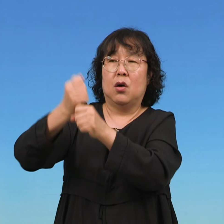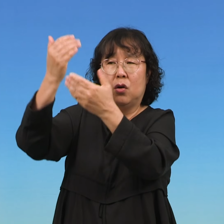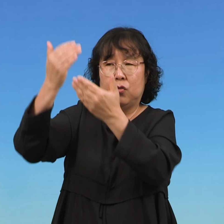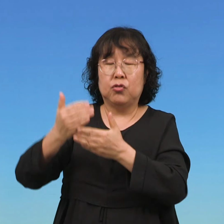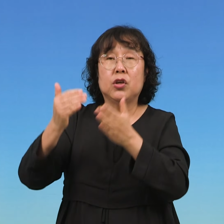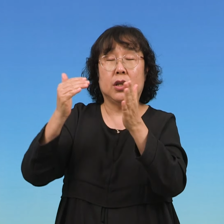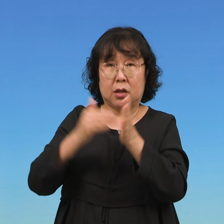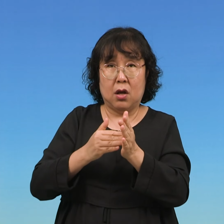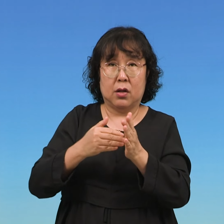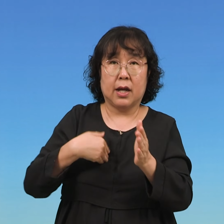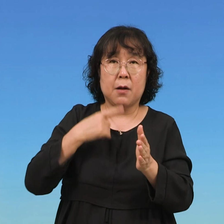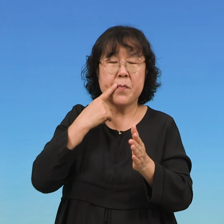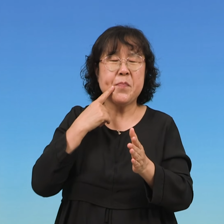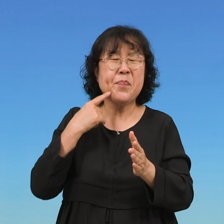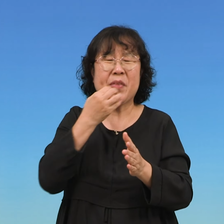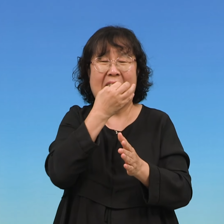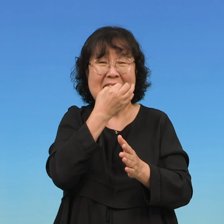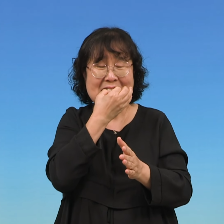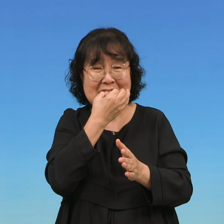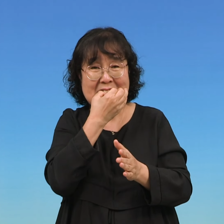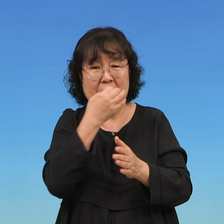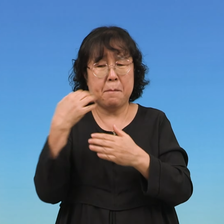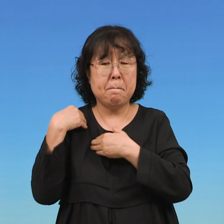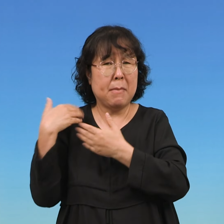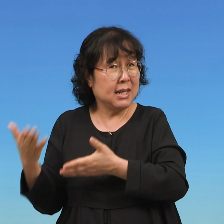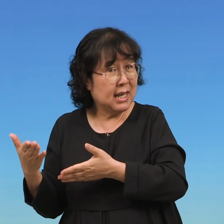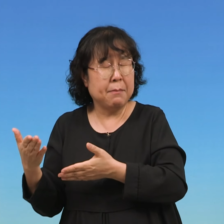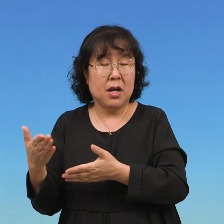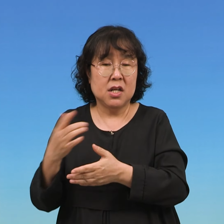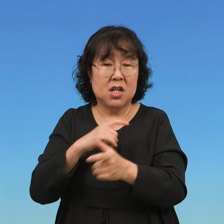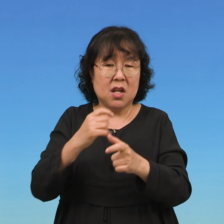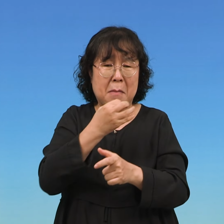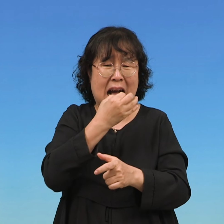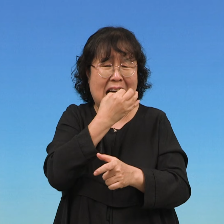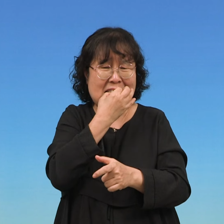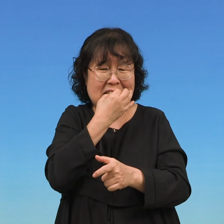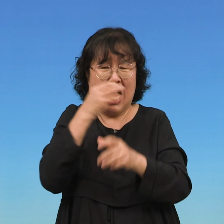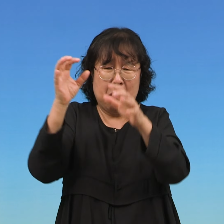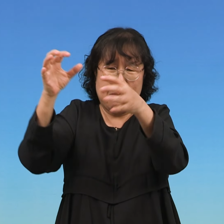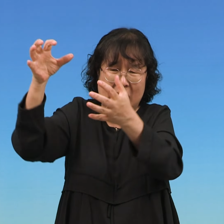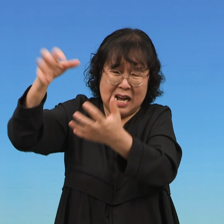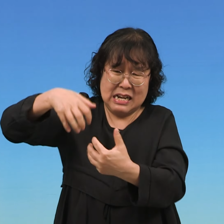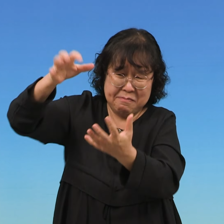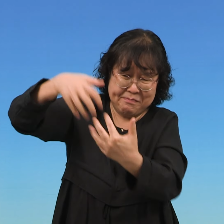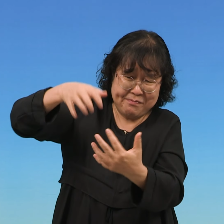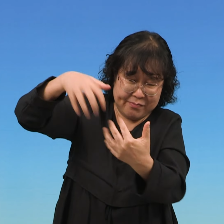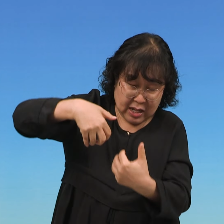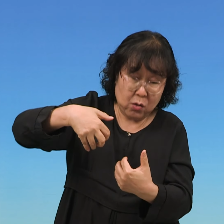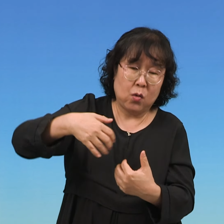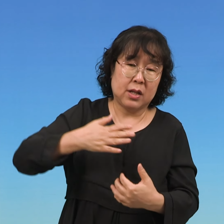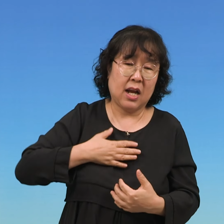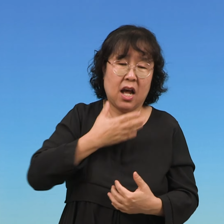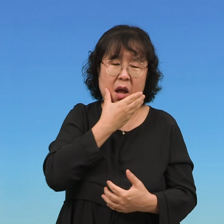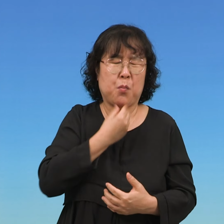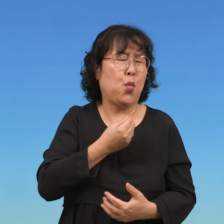놓으면 막 남보다 2배 3배 끌어모으고 막 그냥 다 했는데